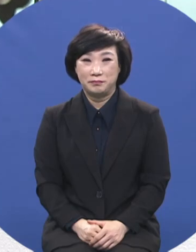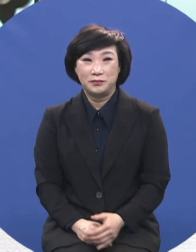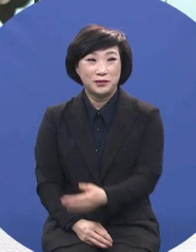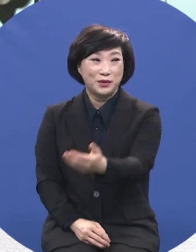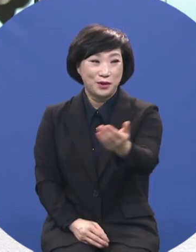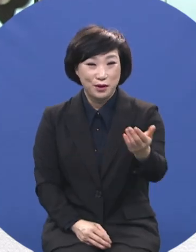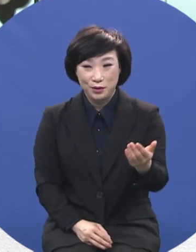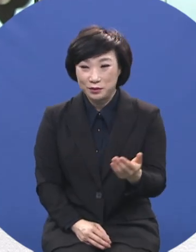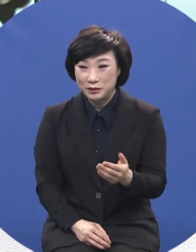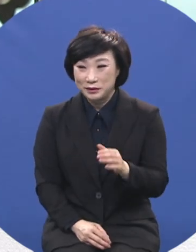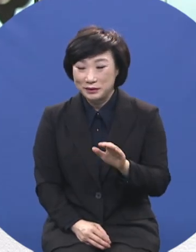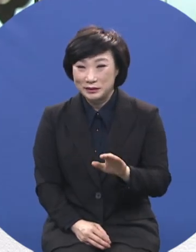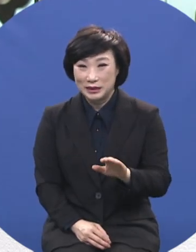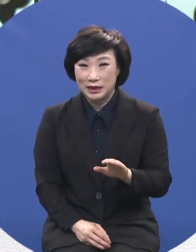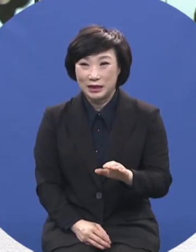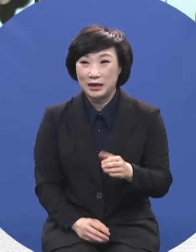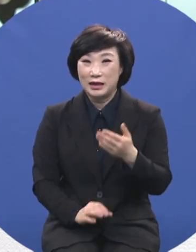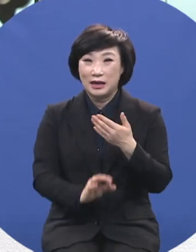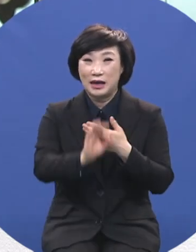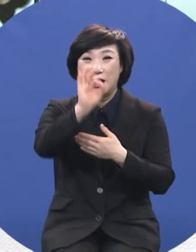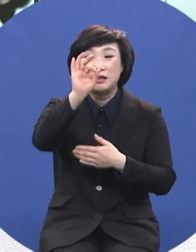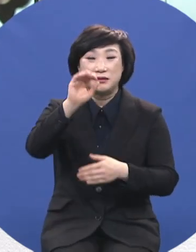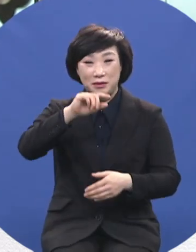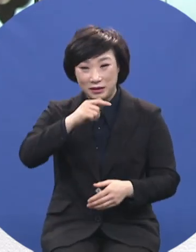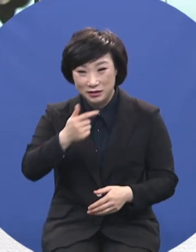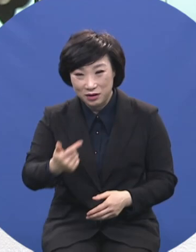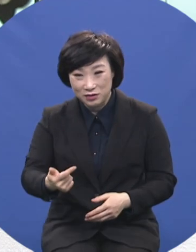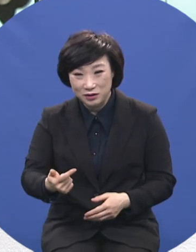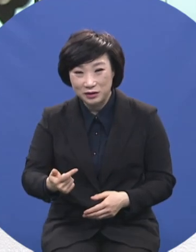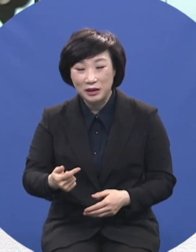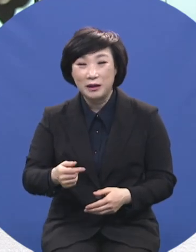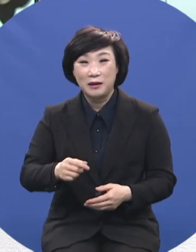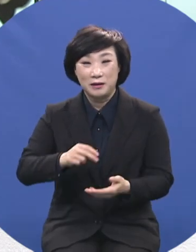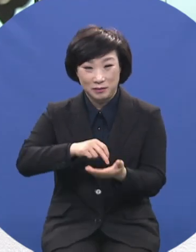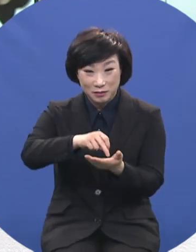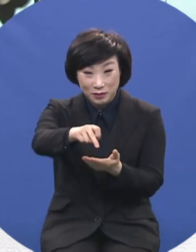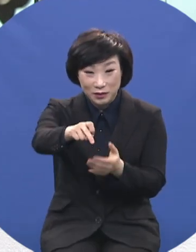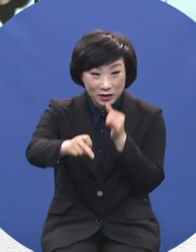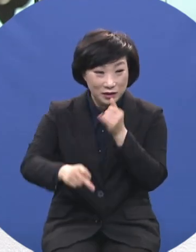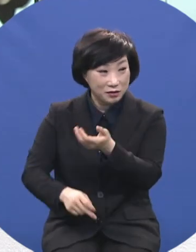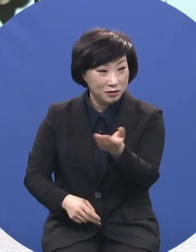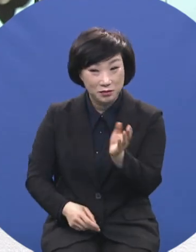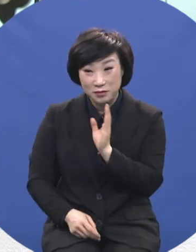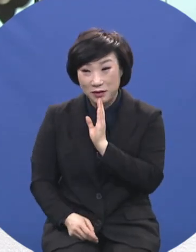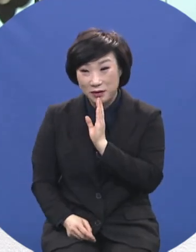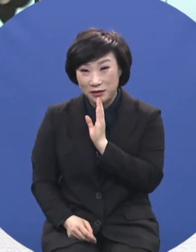여러분에게 아침 저녁으로 문자 넣지요.